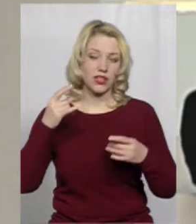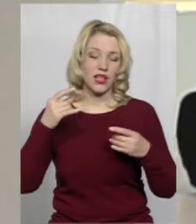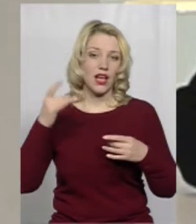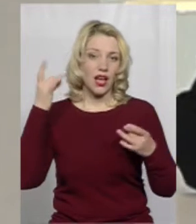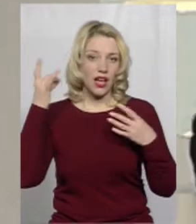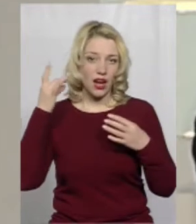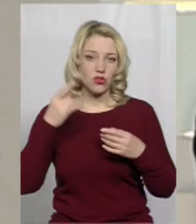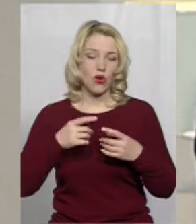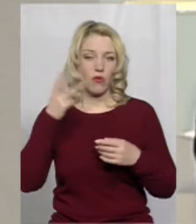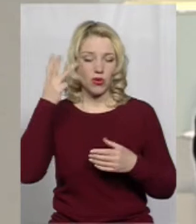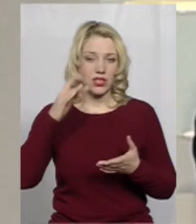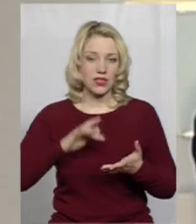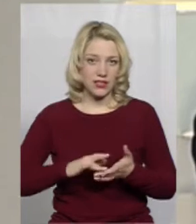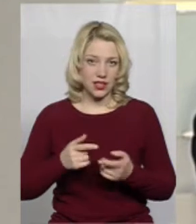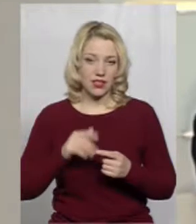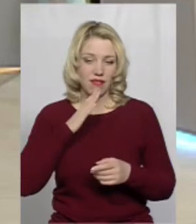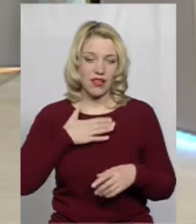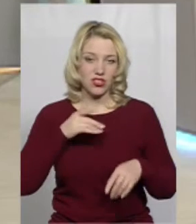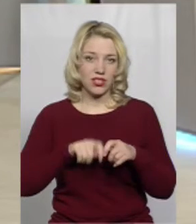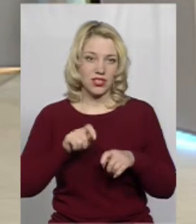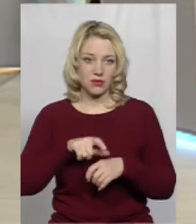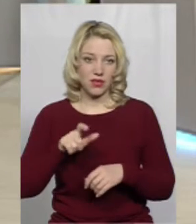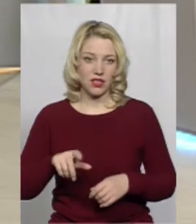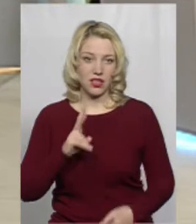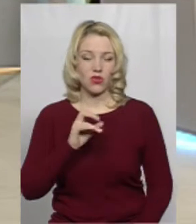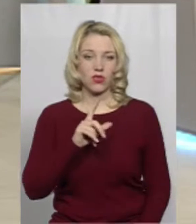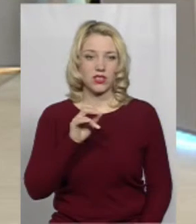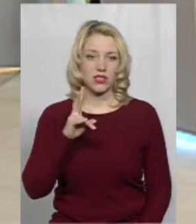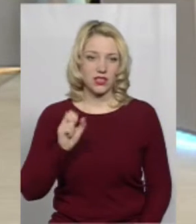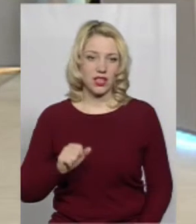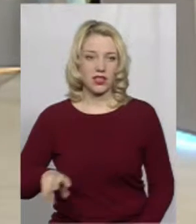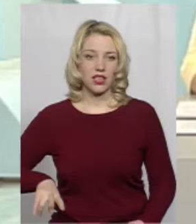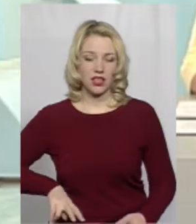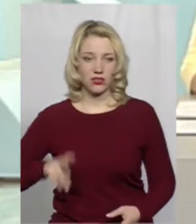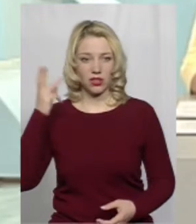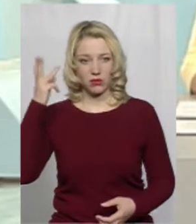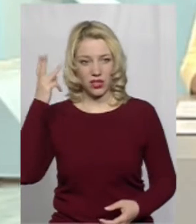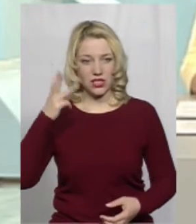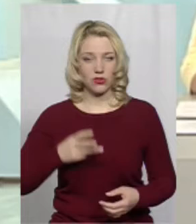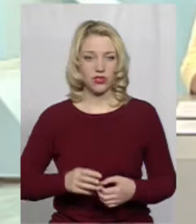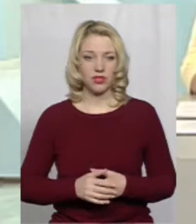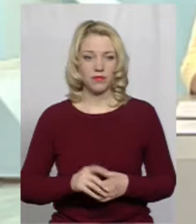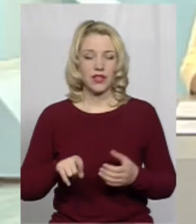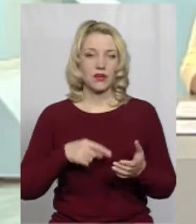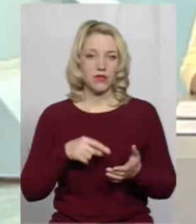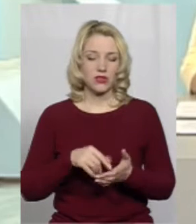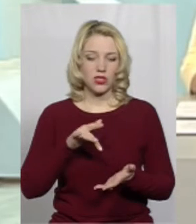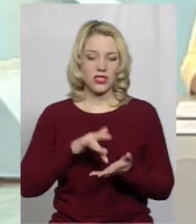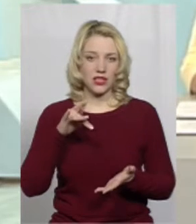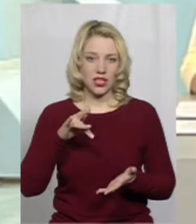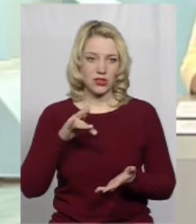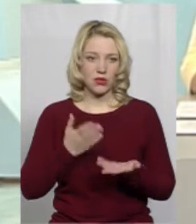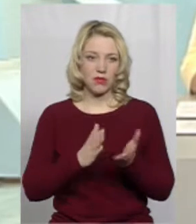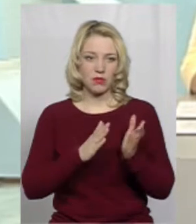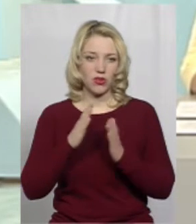«Поділля Центр». Наші експерти – Тамара Козицька, директорка Хмельницької міської